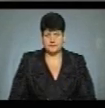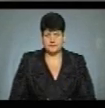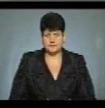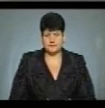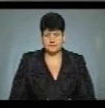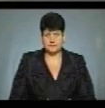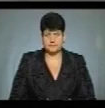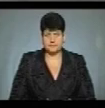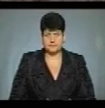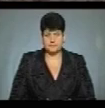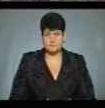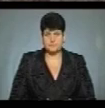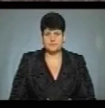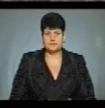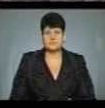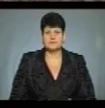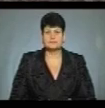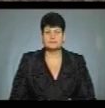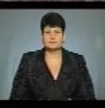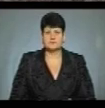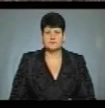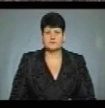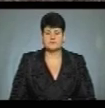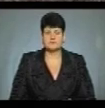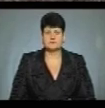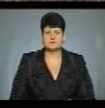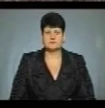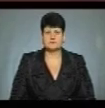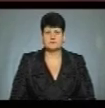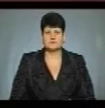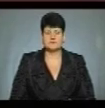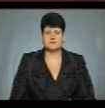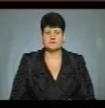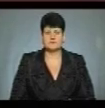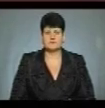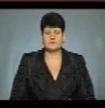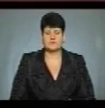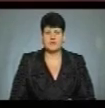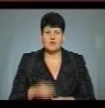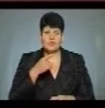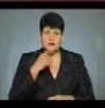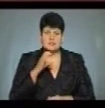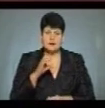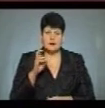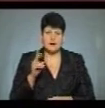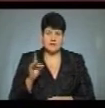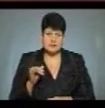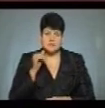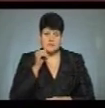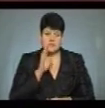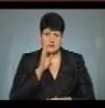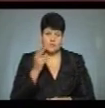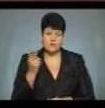Богдана Сарабун, Марта Журавель. Новини на Суспільному. Тернопільщина. За словами Сергія Крети, завтра зранку